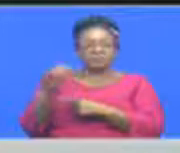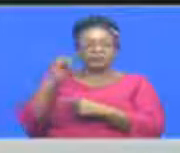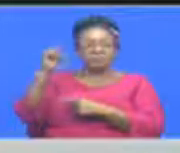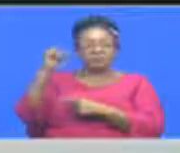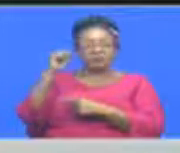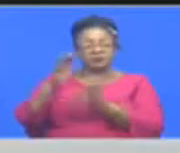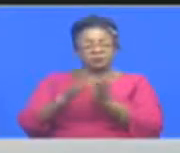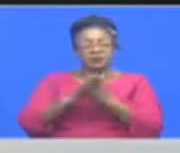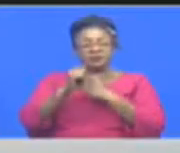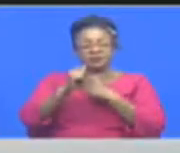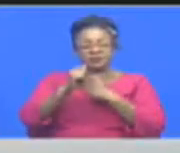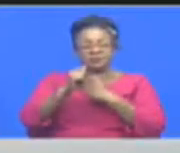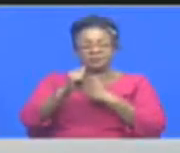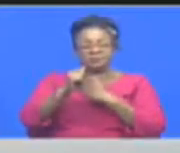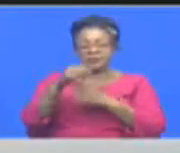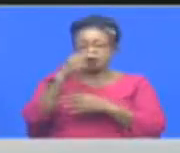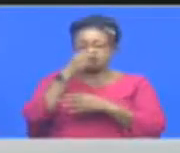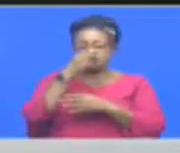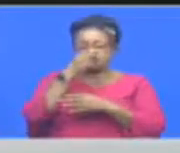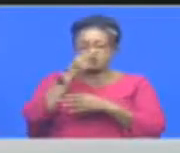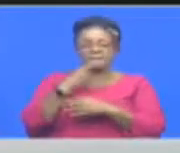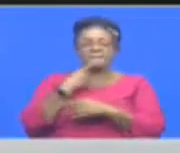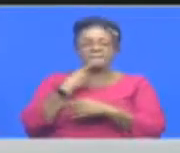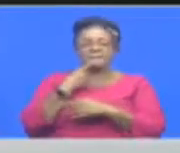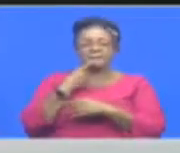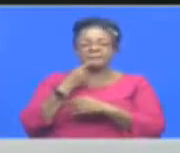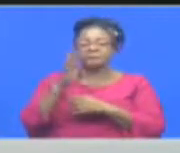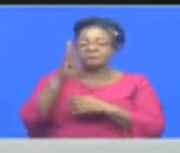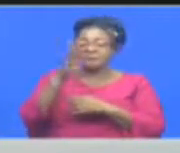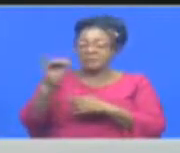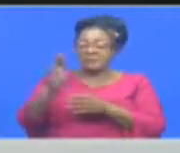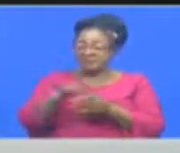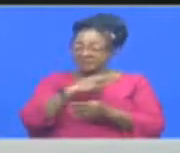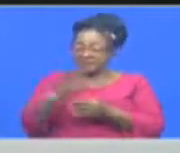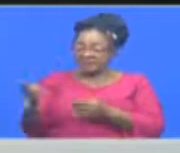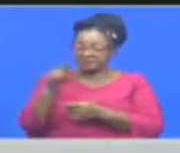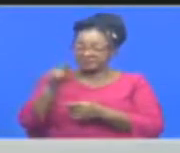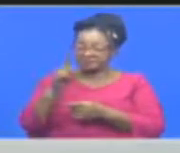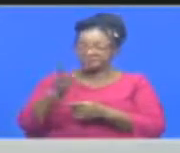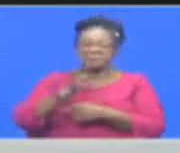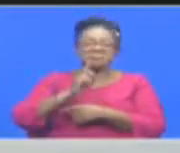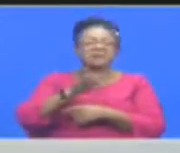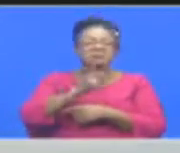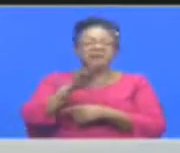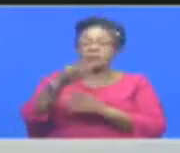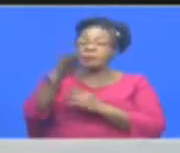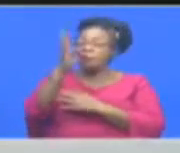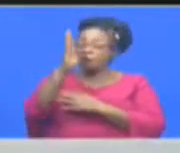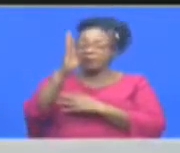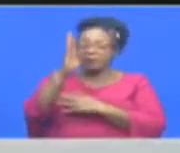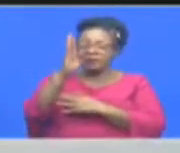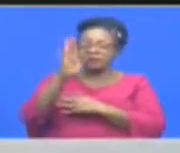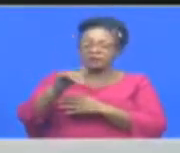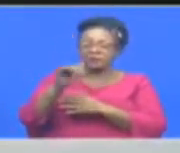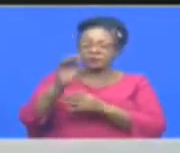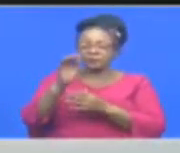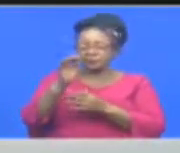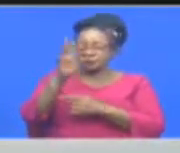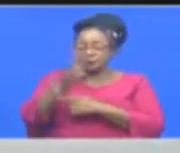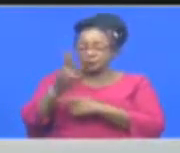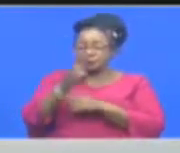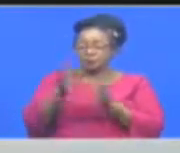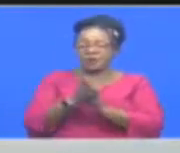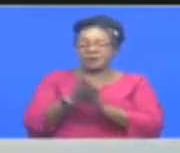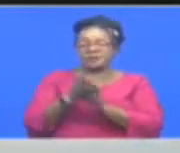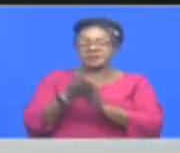kwa naibu wa rais William Ruto. Sasa anasema kuwa kufeli kwa mchakato wa BBI ni adhabu kali kutoka kwa Mungu kwa rais Uhuru Kenyatta na kinara wa ODM Raila